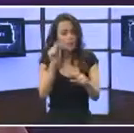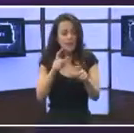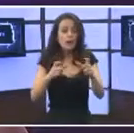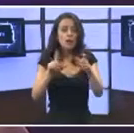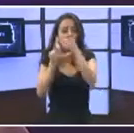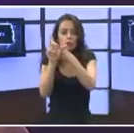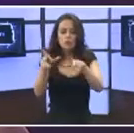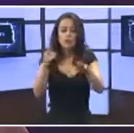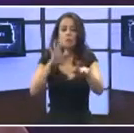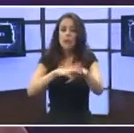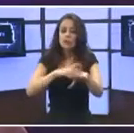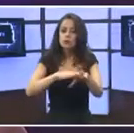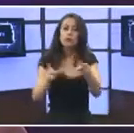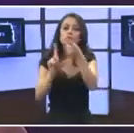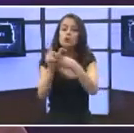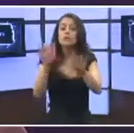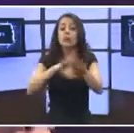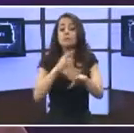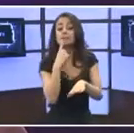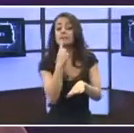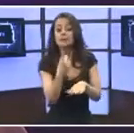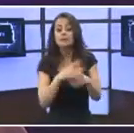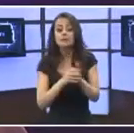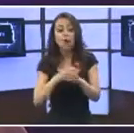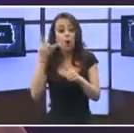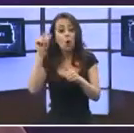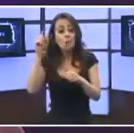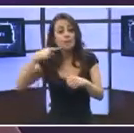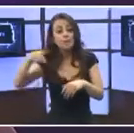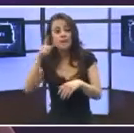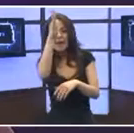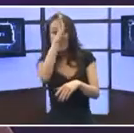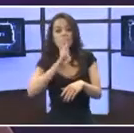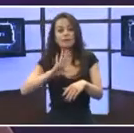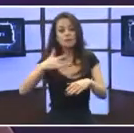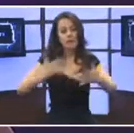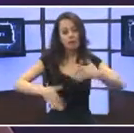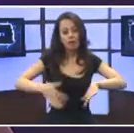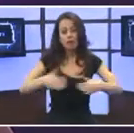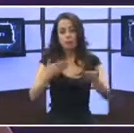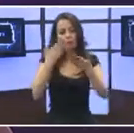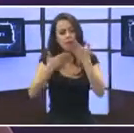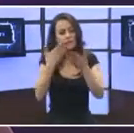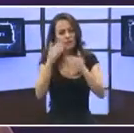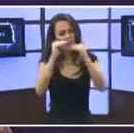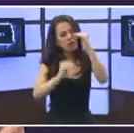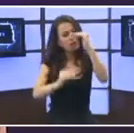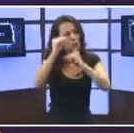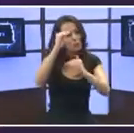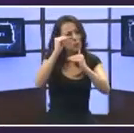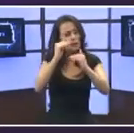bir proje yapacağız dediğinizde 11.500 engelliden bahsettik aşağı yukarı. Çok katıdır. Şu hayır çok hayır